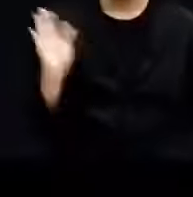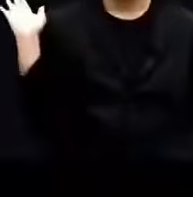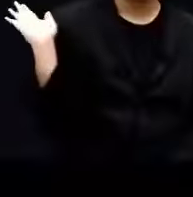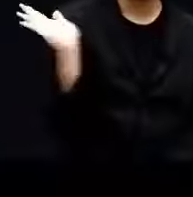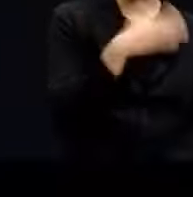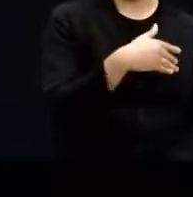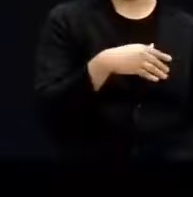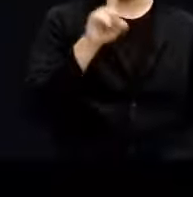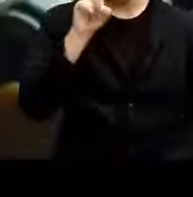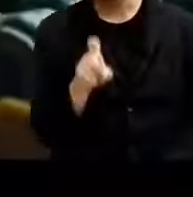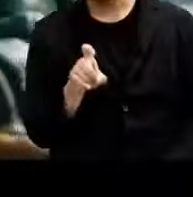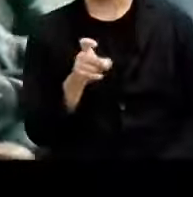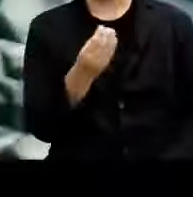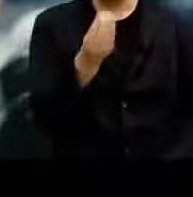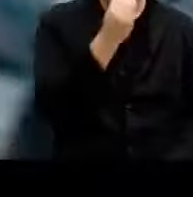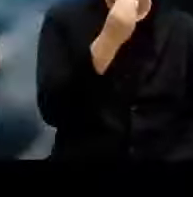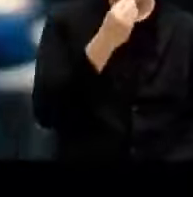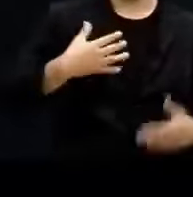Karena tercukupi